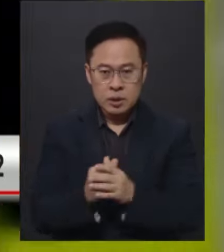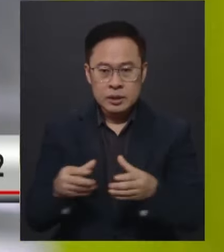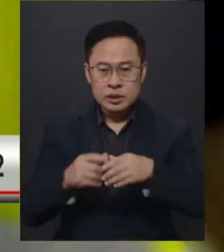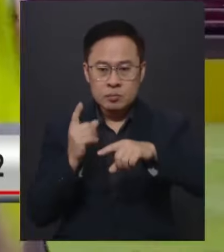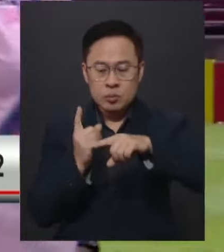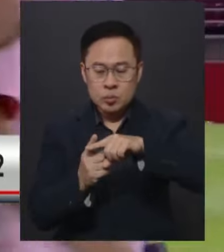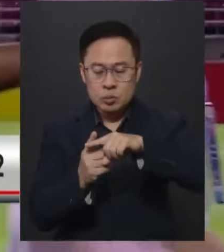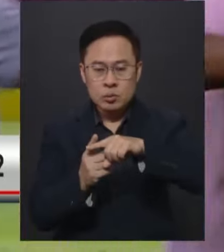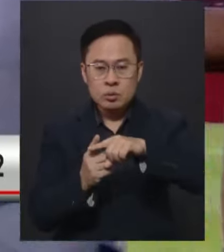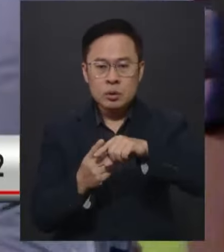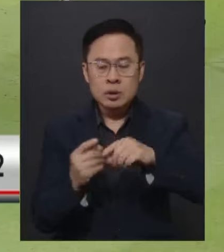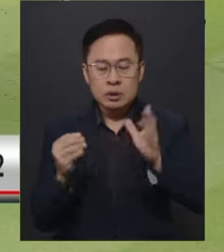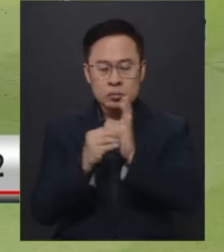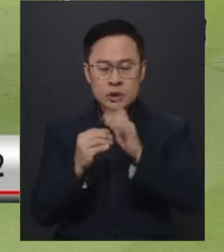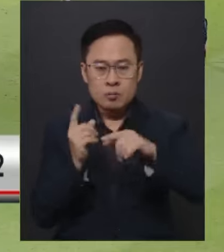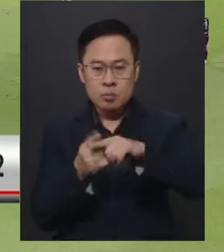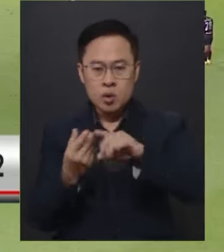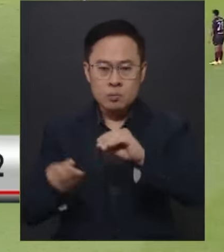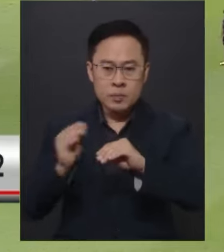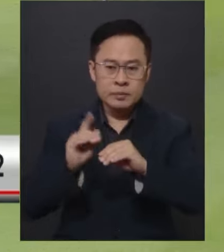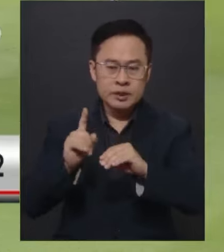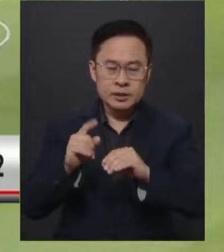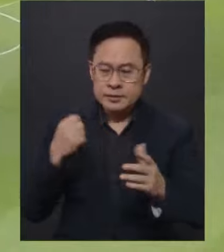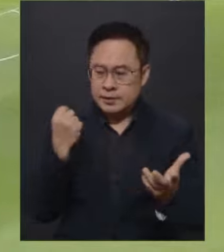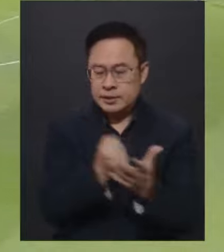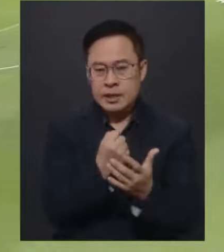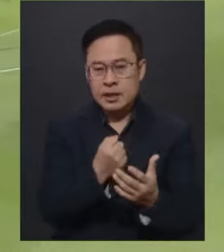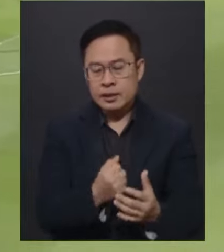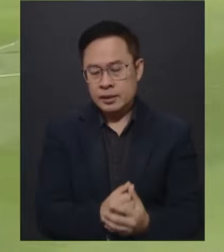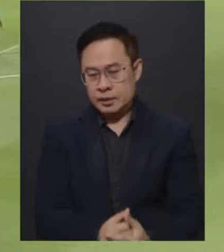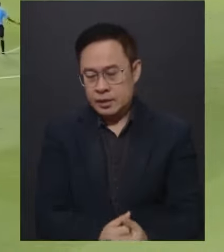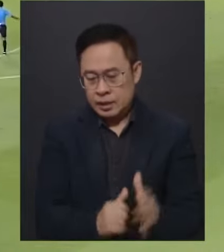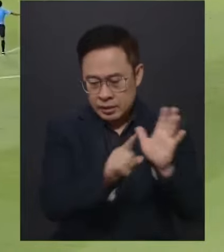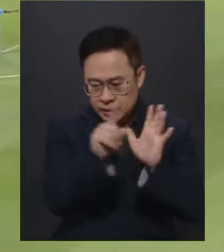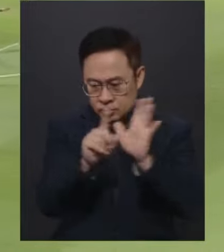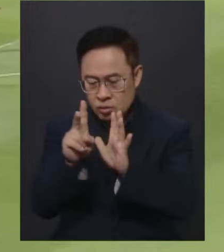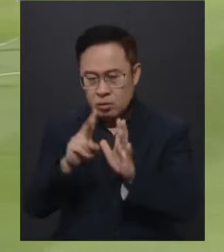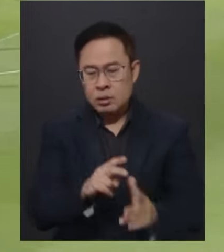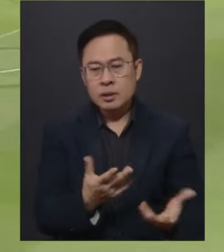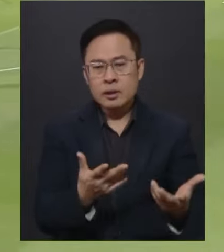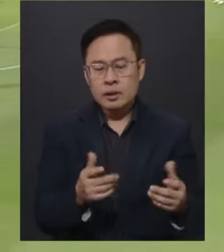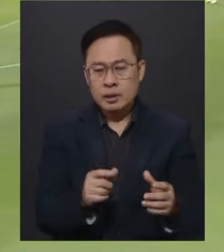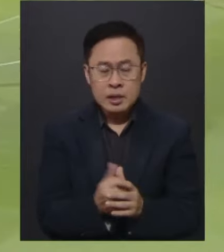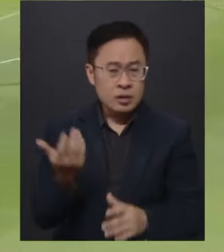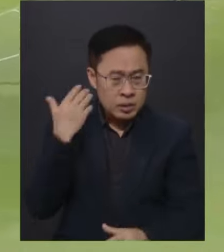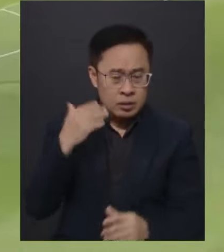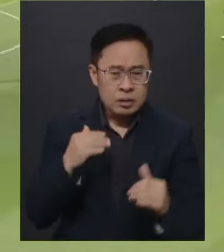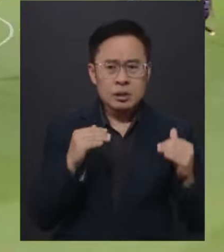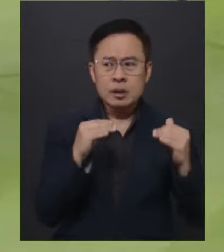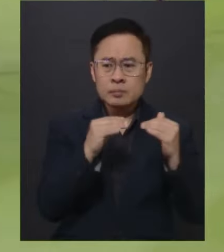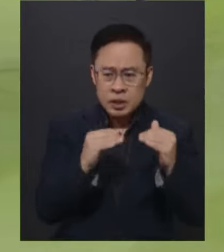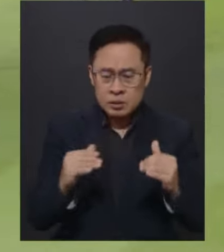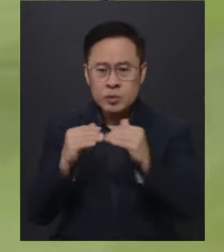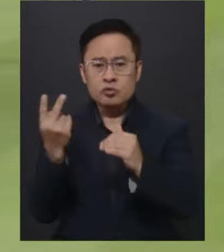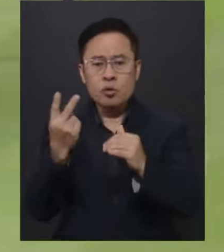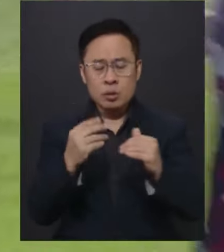โค้ชแบนดก็ถือว่าแม่ทำแต้มหลุดมือ 2นัดติดต่อกันนะครับเพราะว่าก่อนหน้านี้เนี่ยก็ทำได้แค่